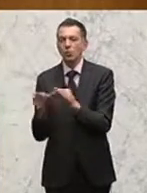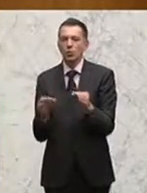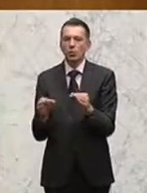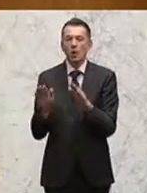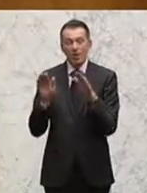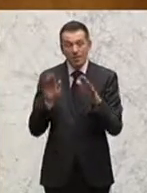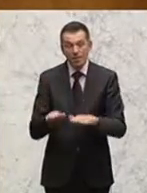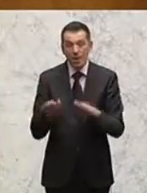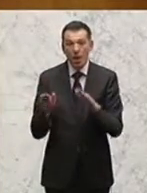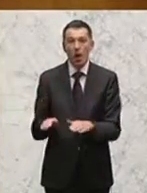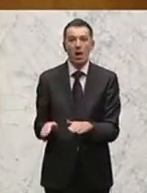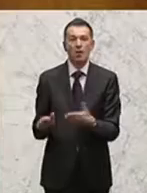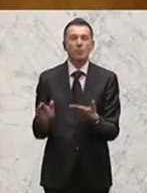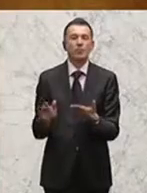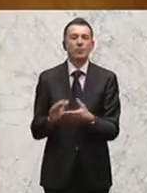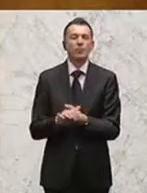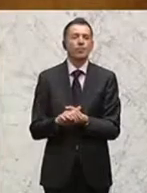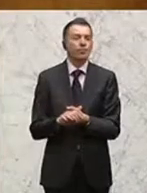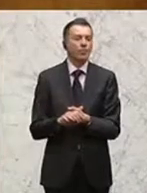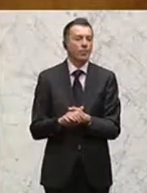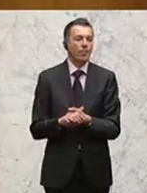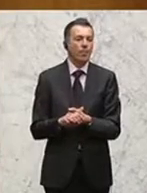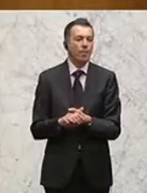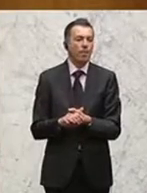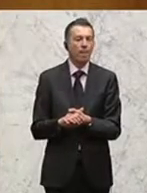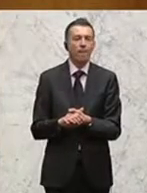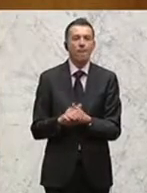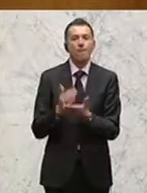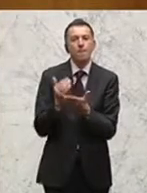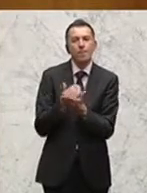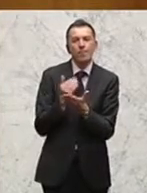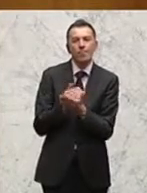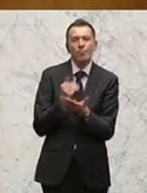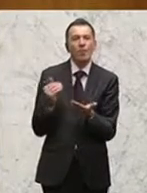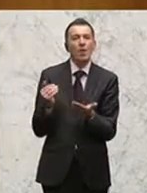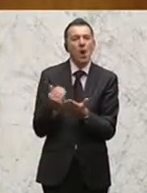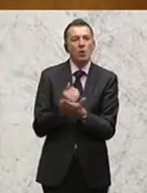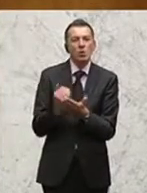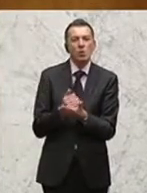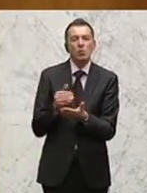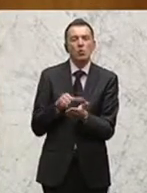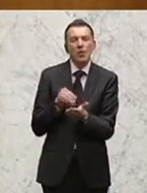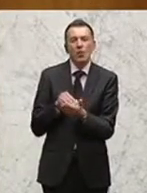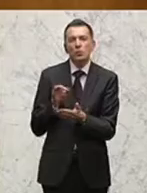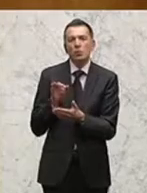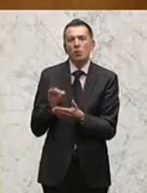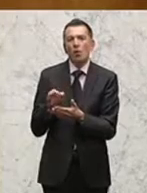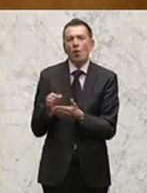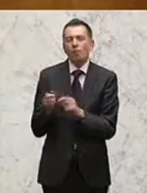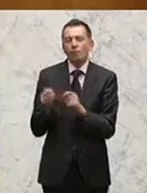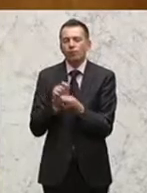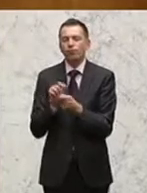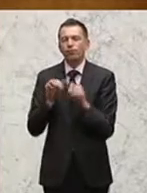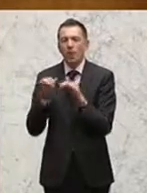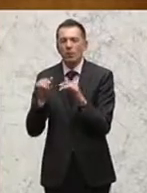der Islam zur Mobilisierung letztendlich genutzt bzw. benutzt wird. Und